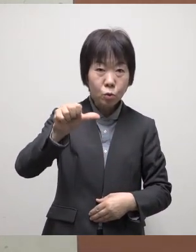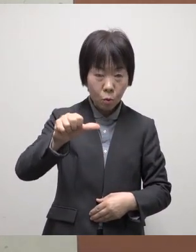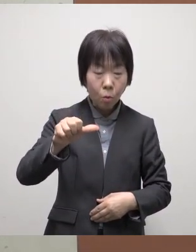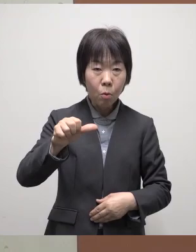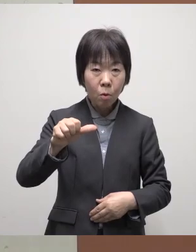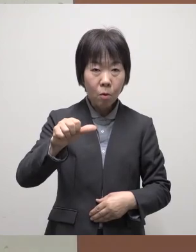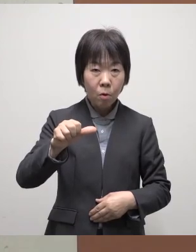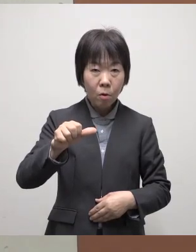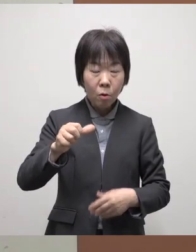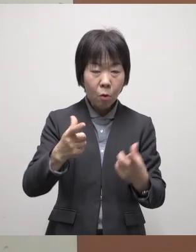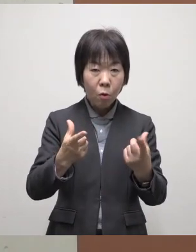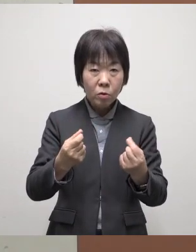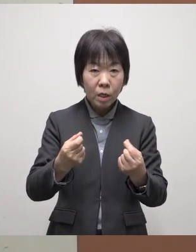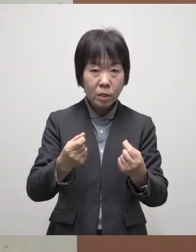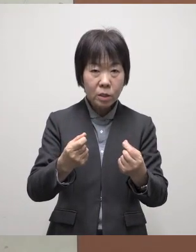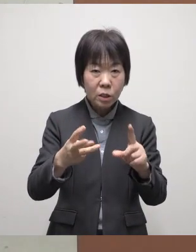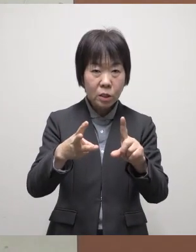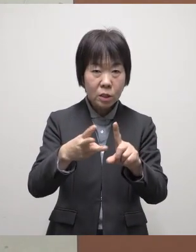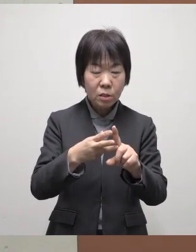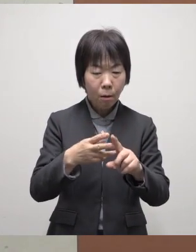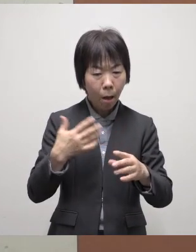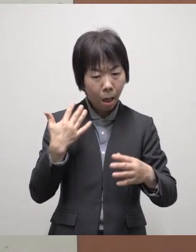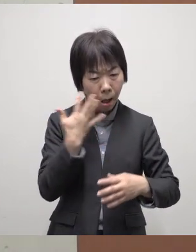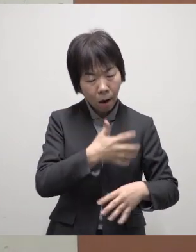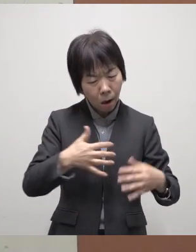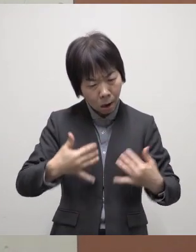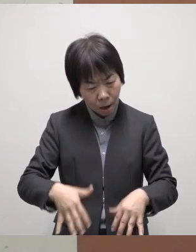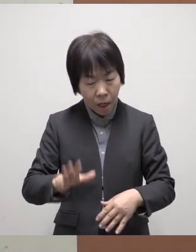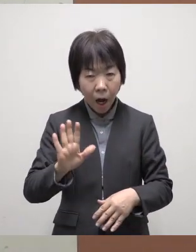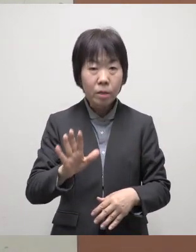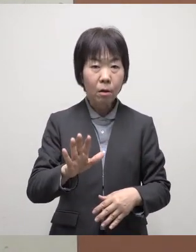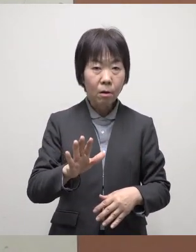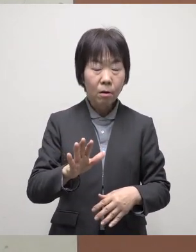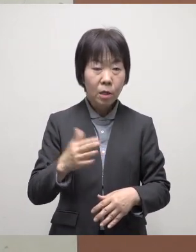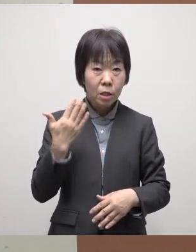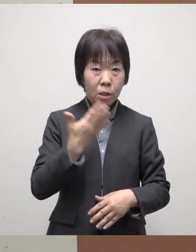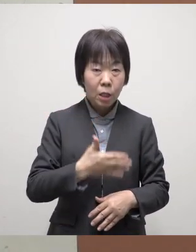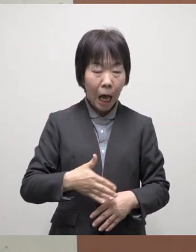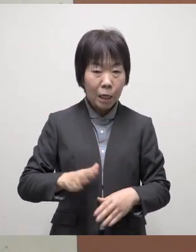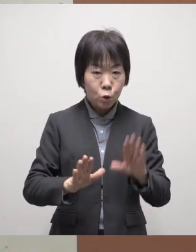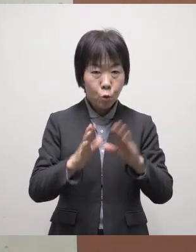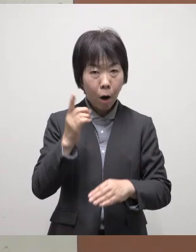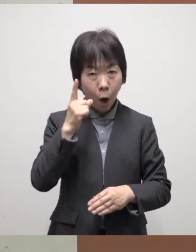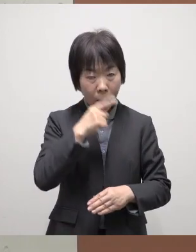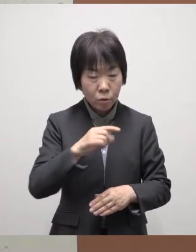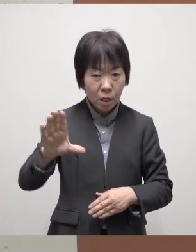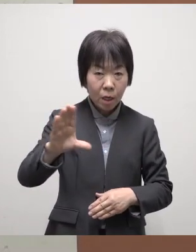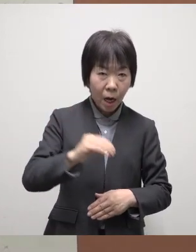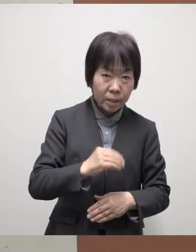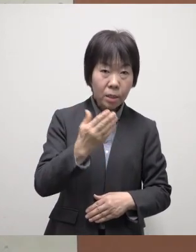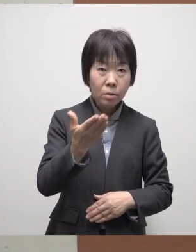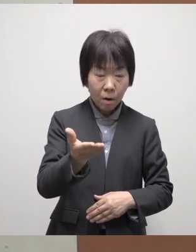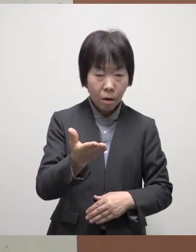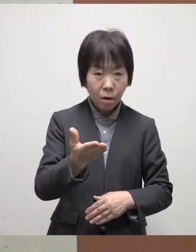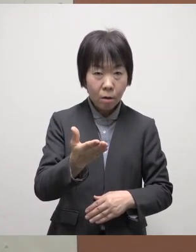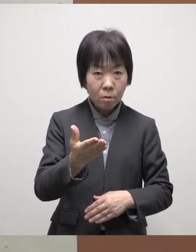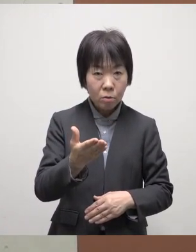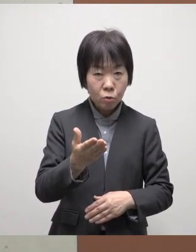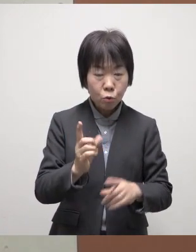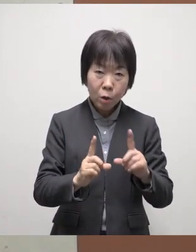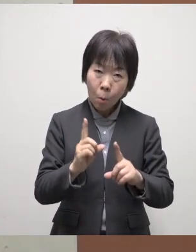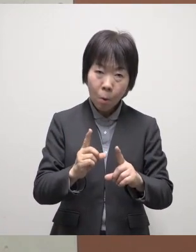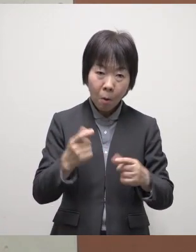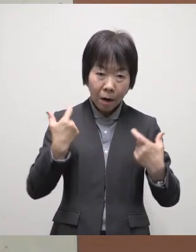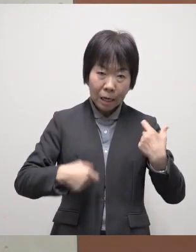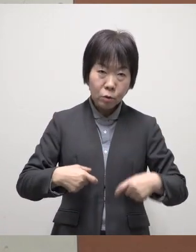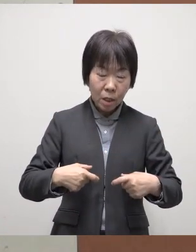同じ日に倦怠感があったと言うやっぱり体調が悪くて帰省したと捉えればいいですけれども例えば学生